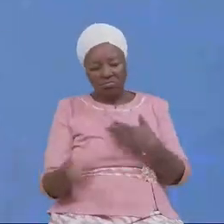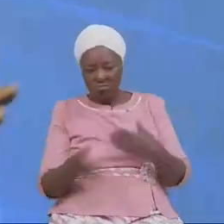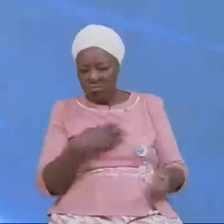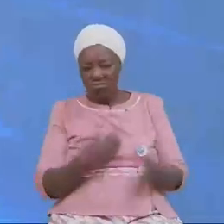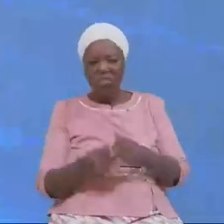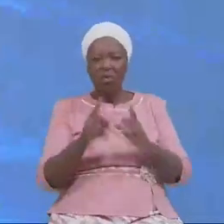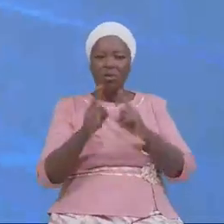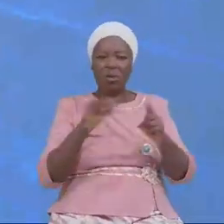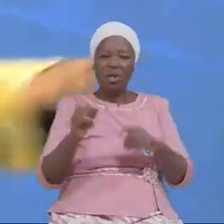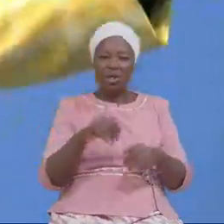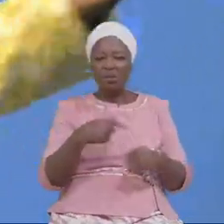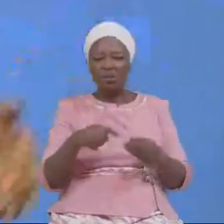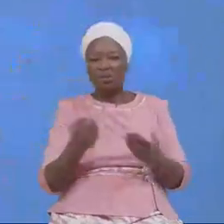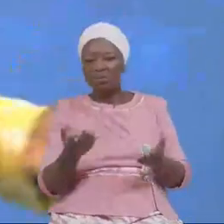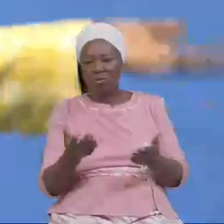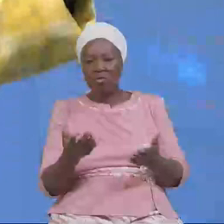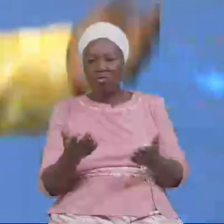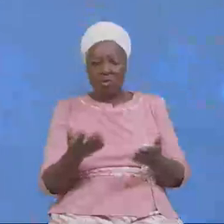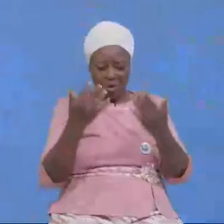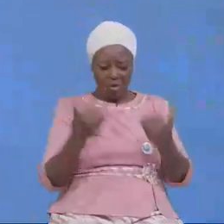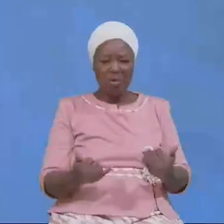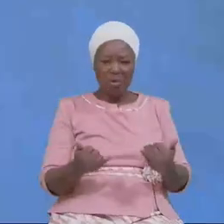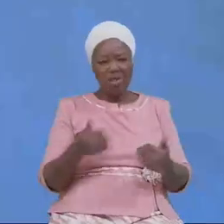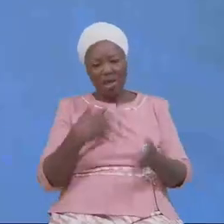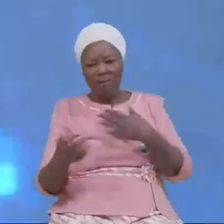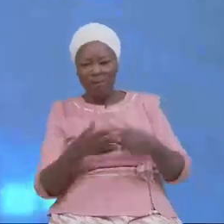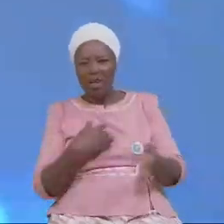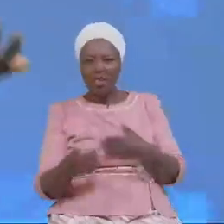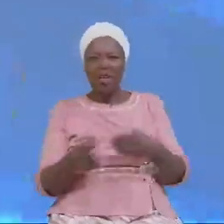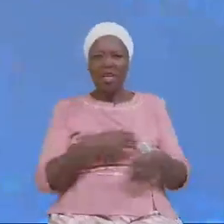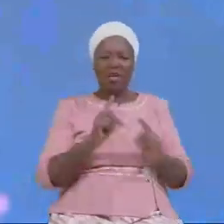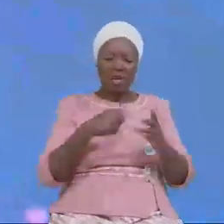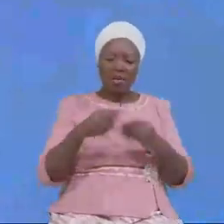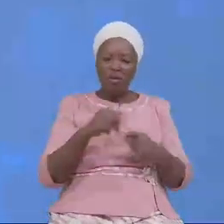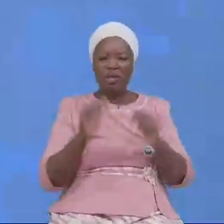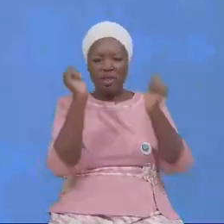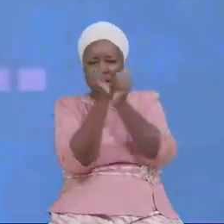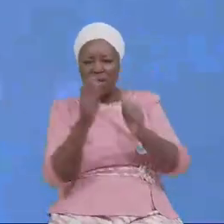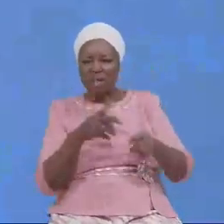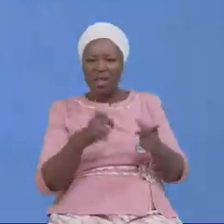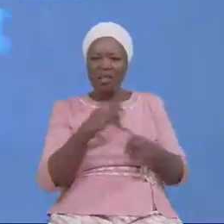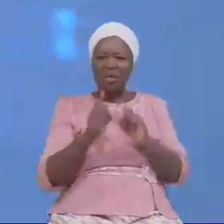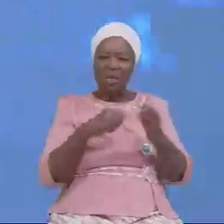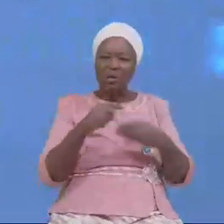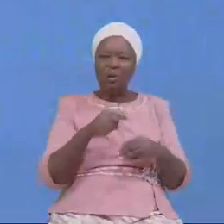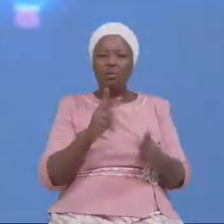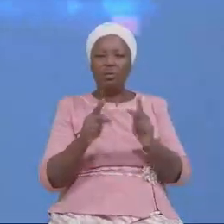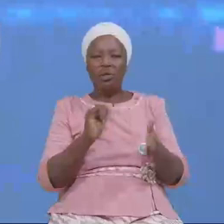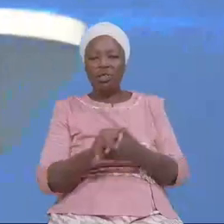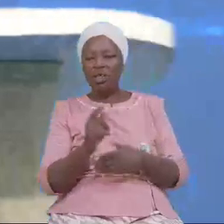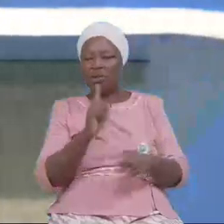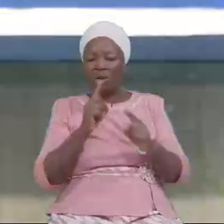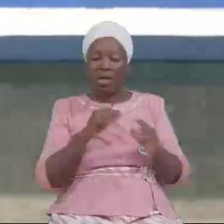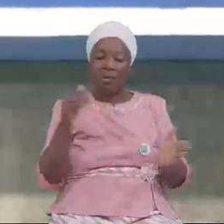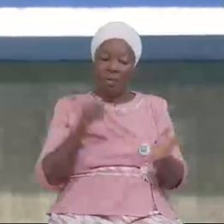parler des actualités, parler des gens qui t'ont arrêté, parler des gens qui t'ont amené à